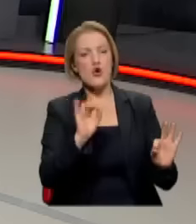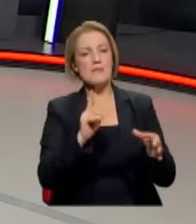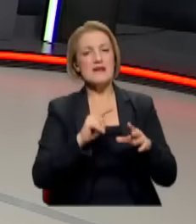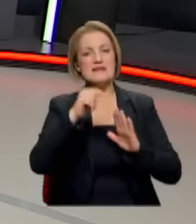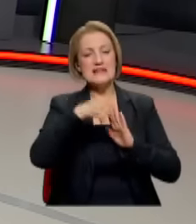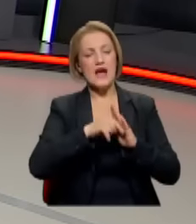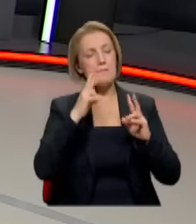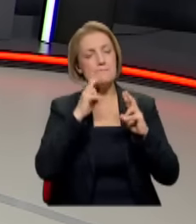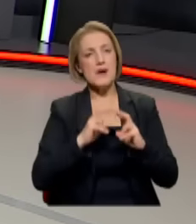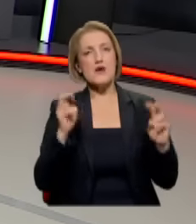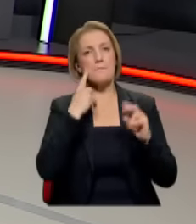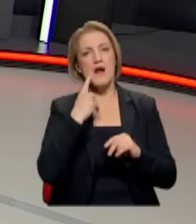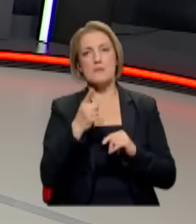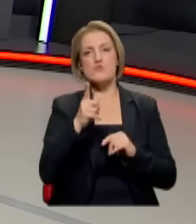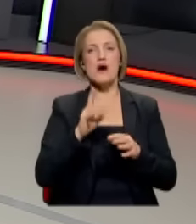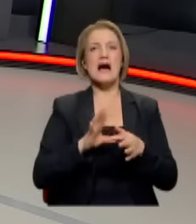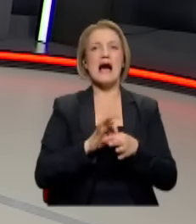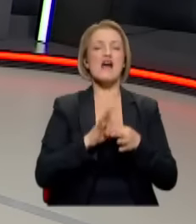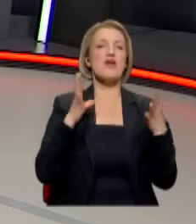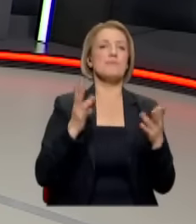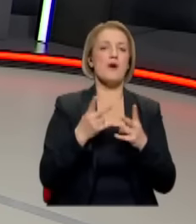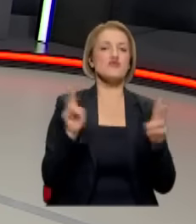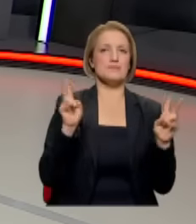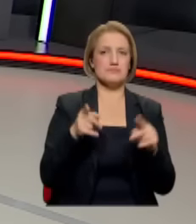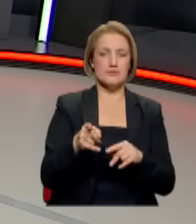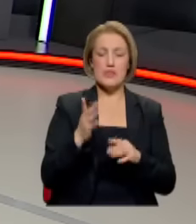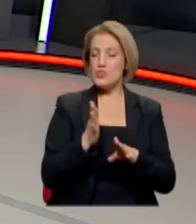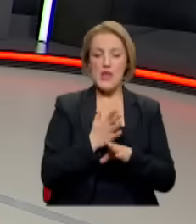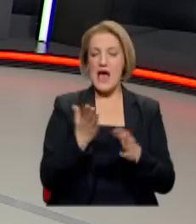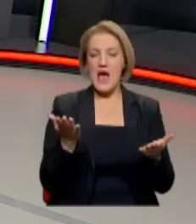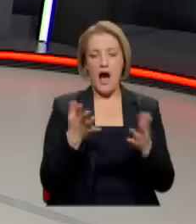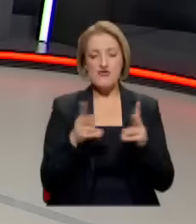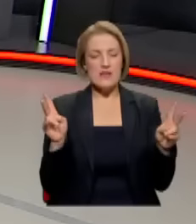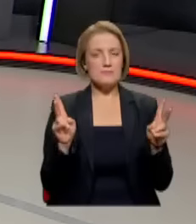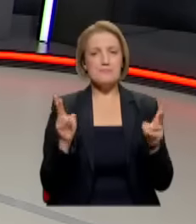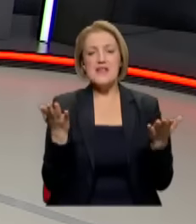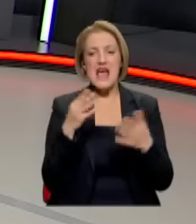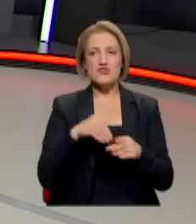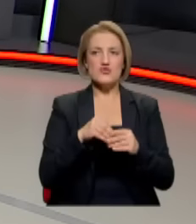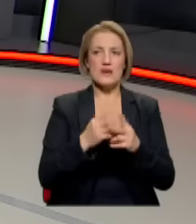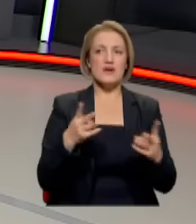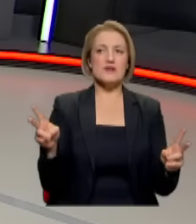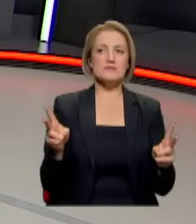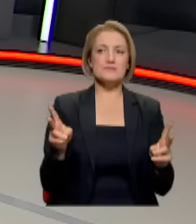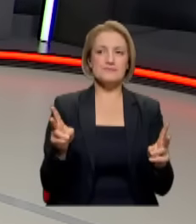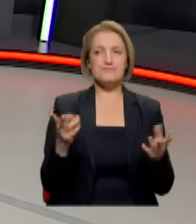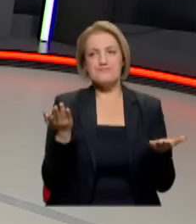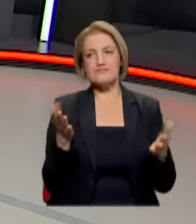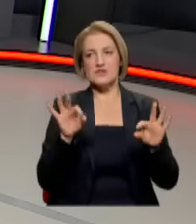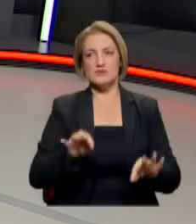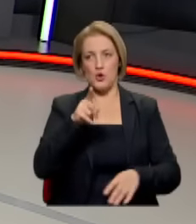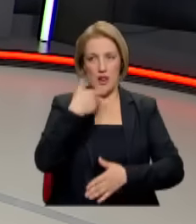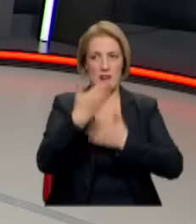açalım soru üzerine bu aç değil açalım bu Peki neyi neyi açalım ne için açalım şimdi